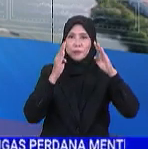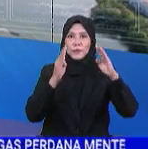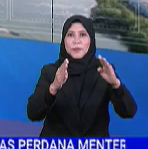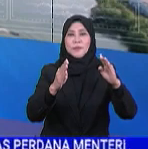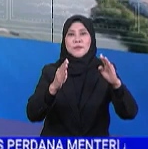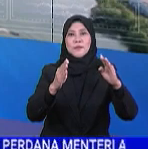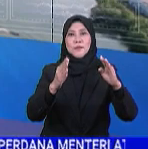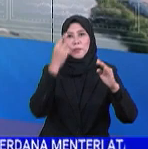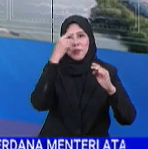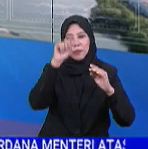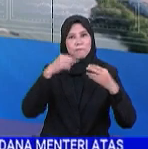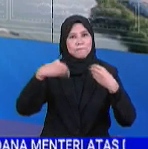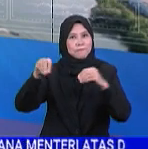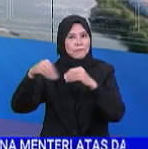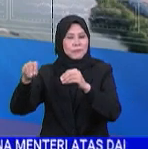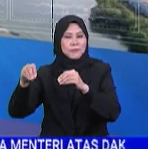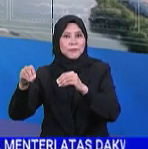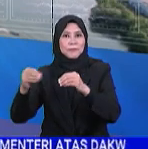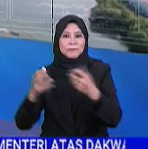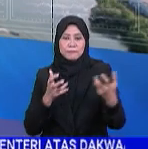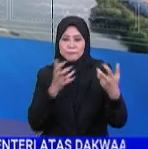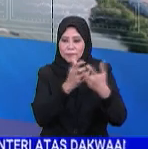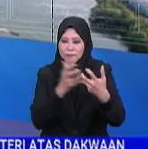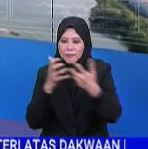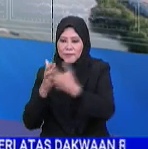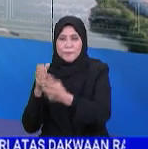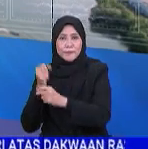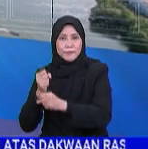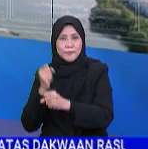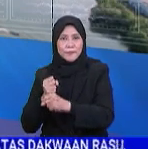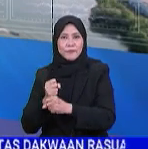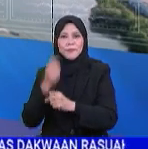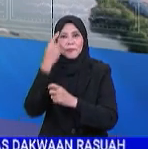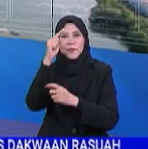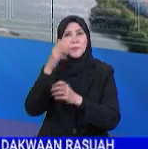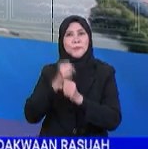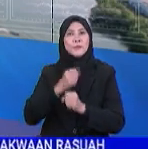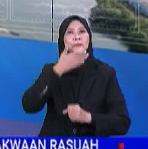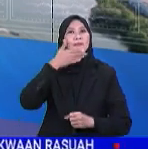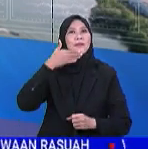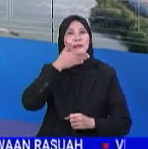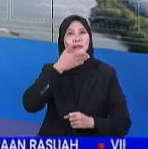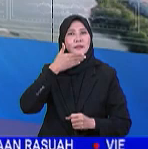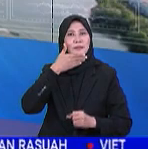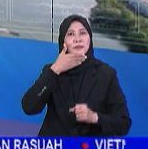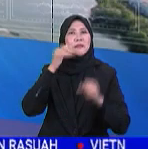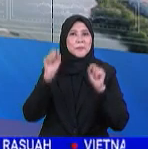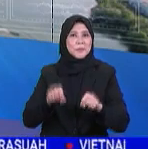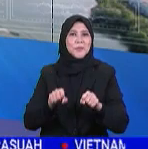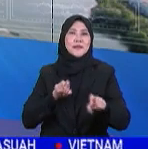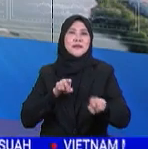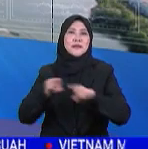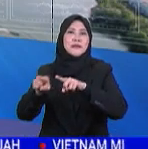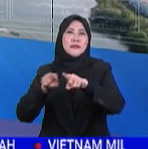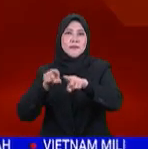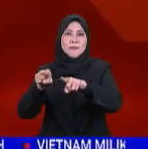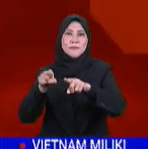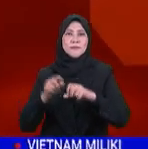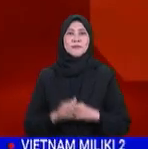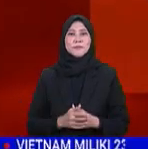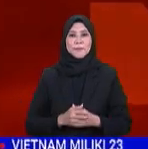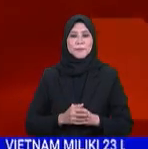diberikan kepada Kau boleh pasaran dan padanan bakat pekerjaan bagi melahirkan pilih yang berdaya saing